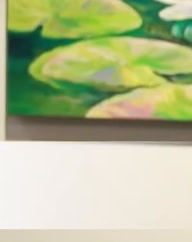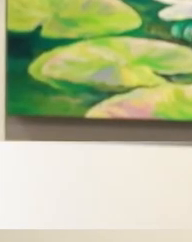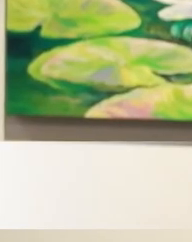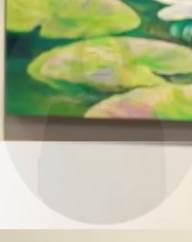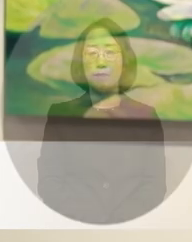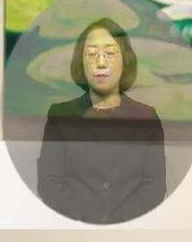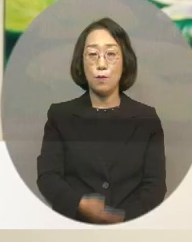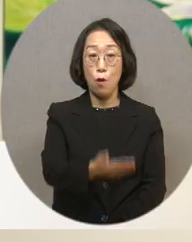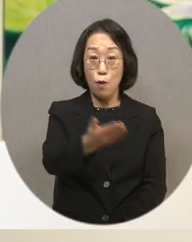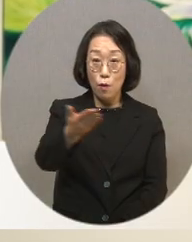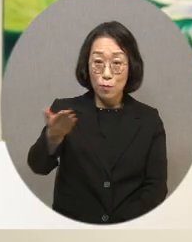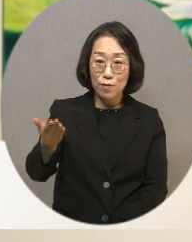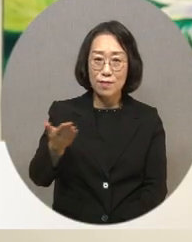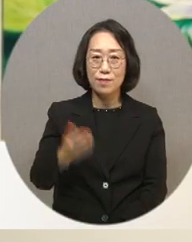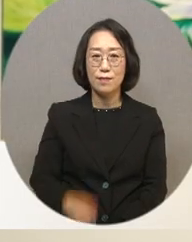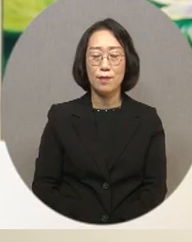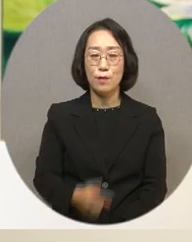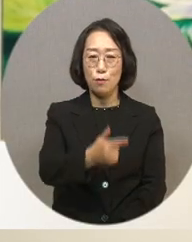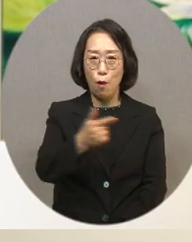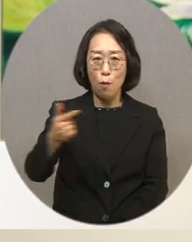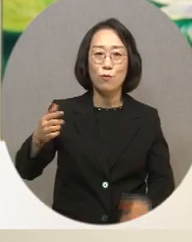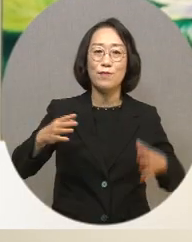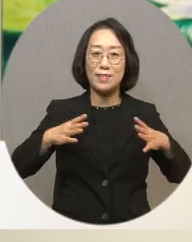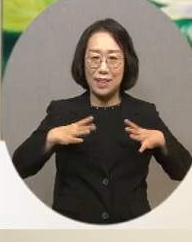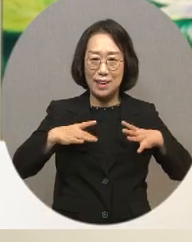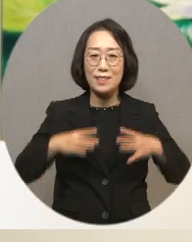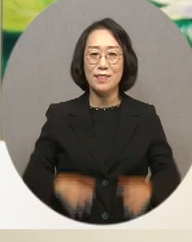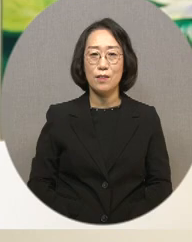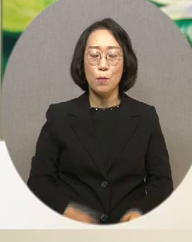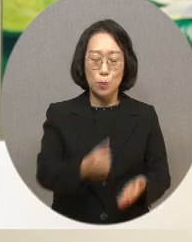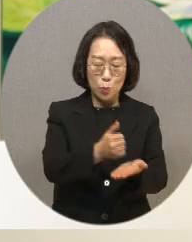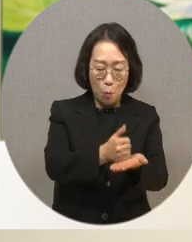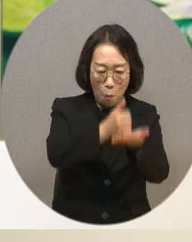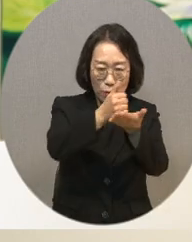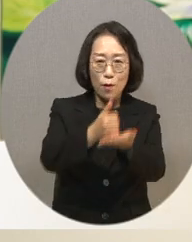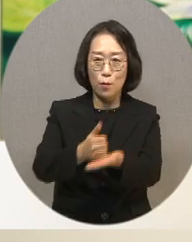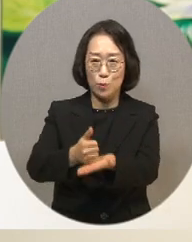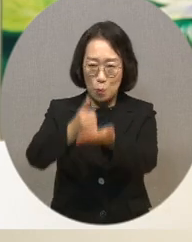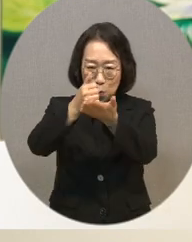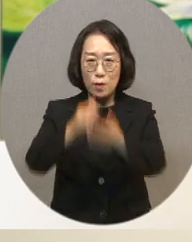여기 계신 분들 너무나 자랑스럽고 존경스럽습니다.